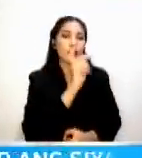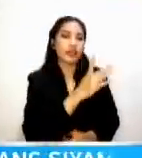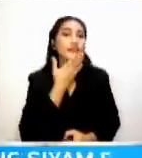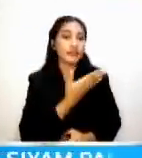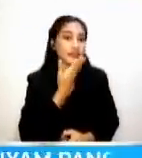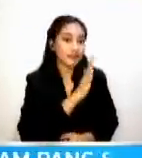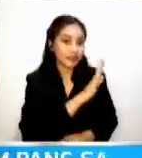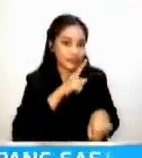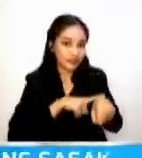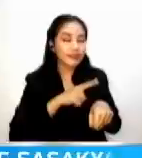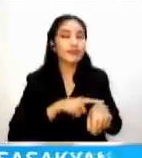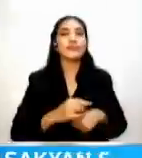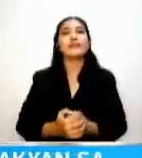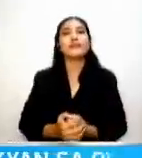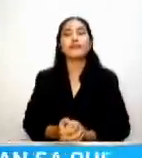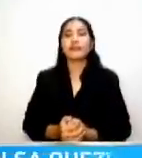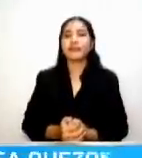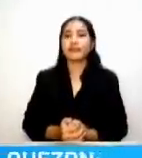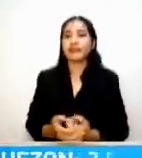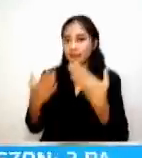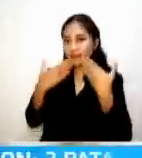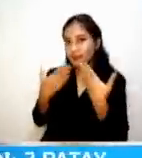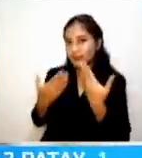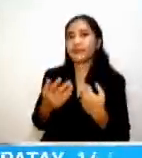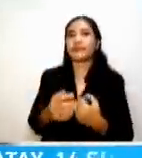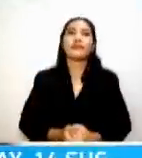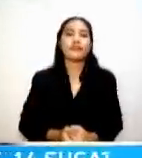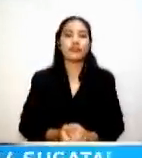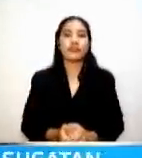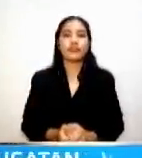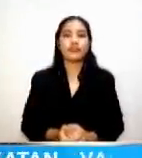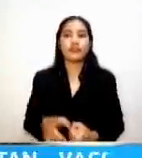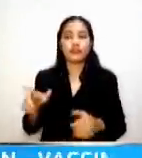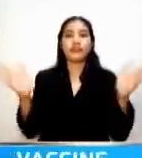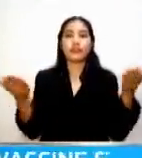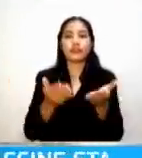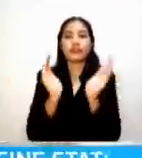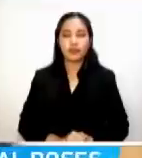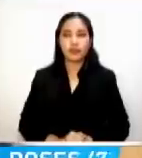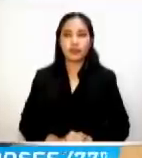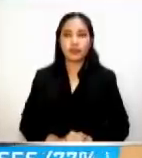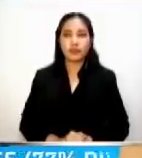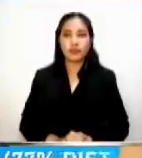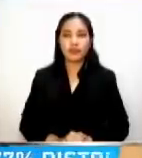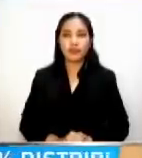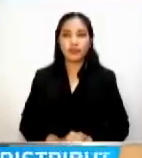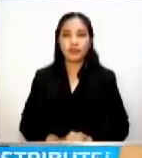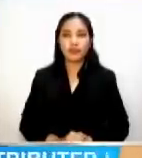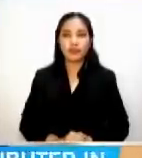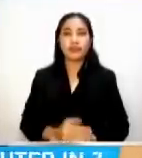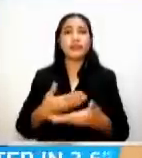Hali. Maraming salamat din po. Si DSWD spokesperson Irene Dumlao. Nag-aalangan